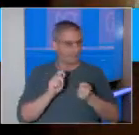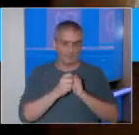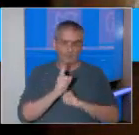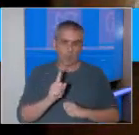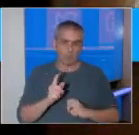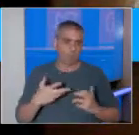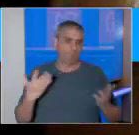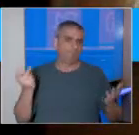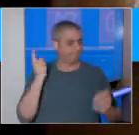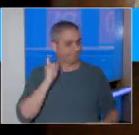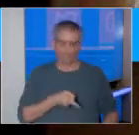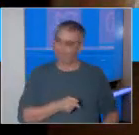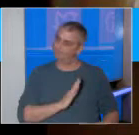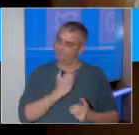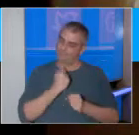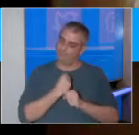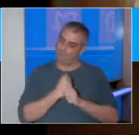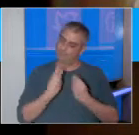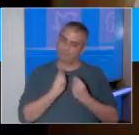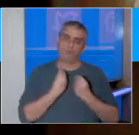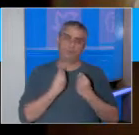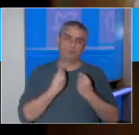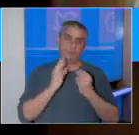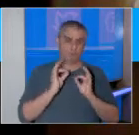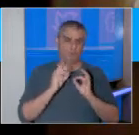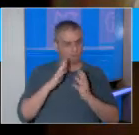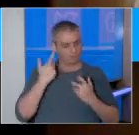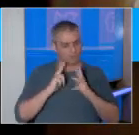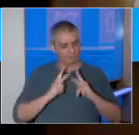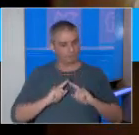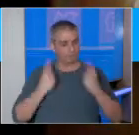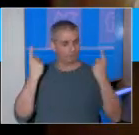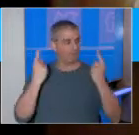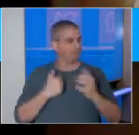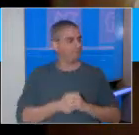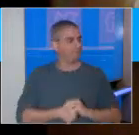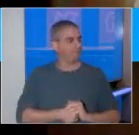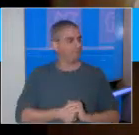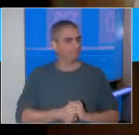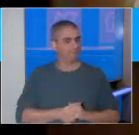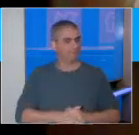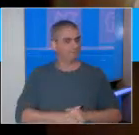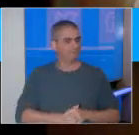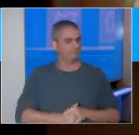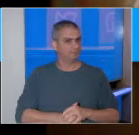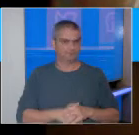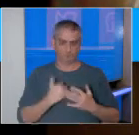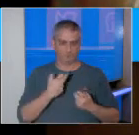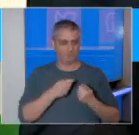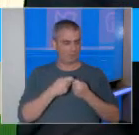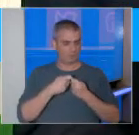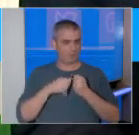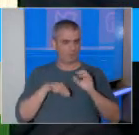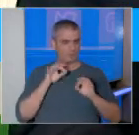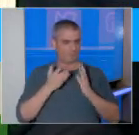ישתנה, חייבים לעשות משהו כדי שזה יהיה אחרת. כן. אסתי, היום את מתמודדת